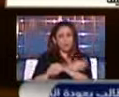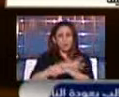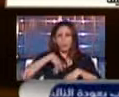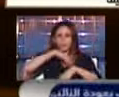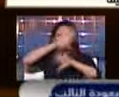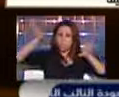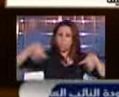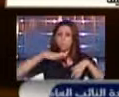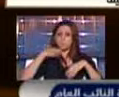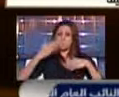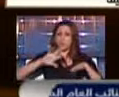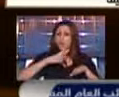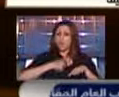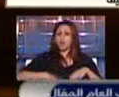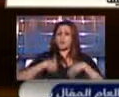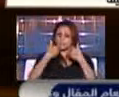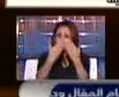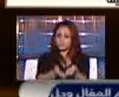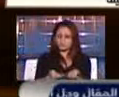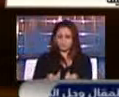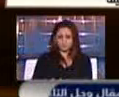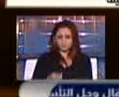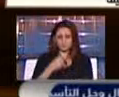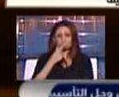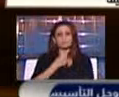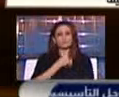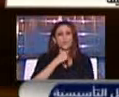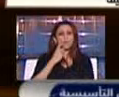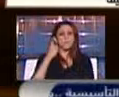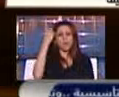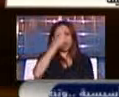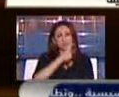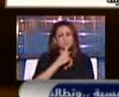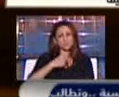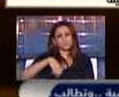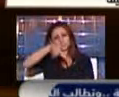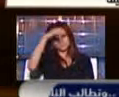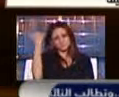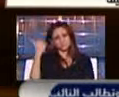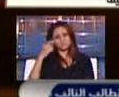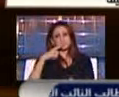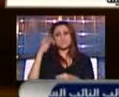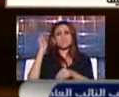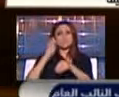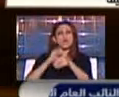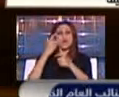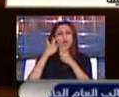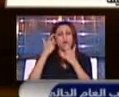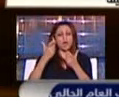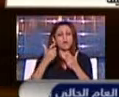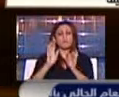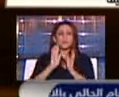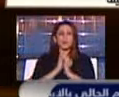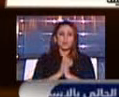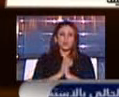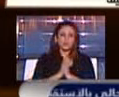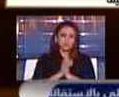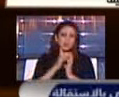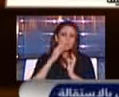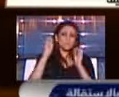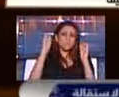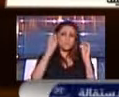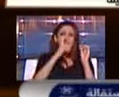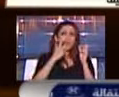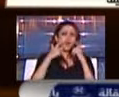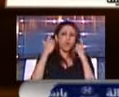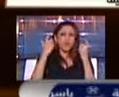عن مظاهرات جمعه الغضب الماضيه اللي هي كانت امس، اللي هي انذار مش جمعه الغضب، هي كانت انذار